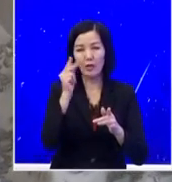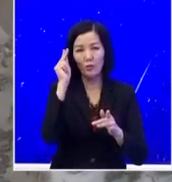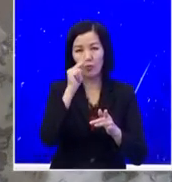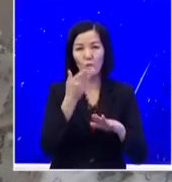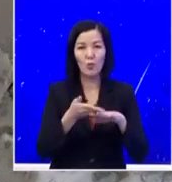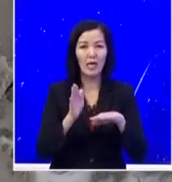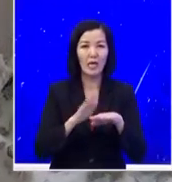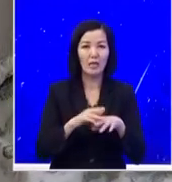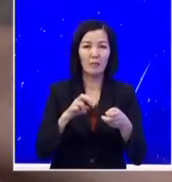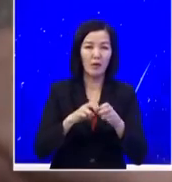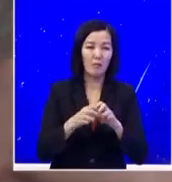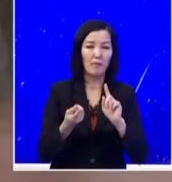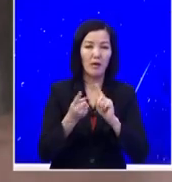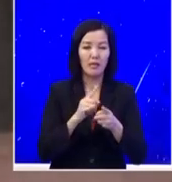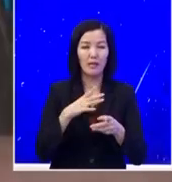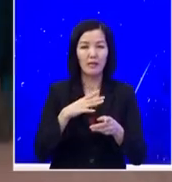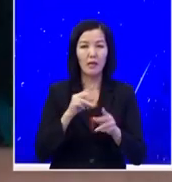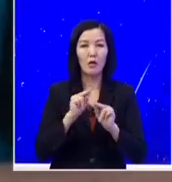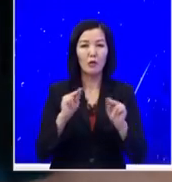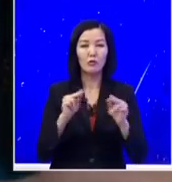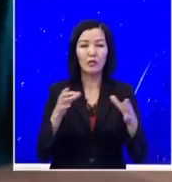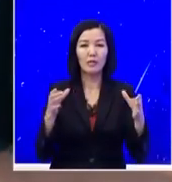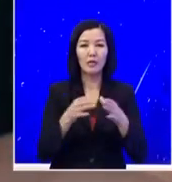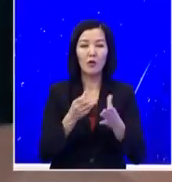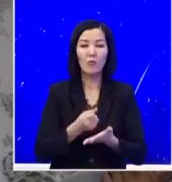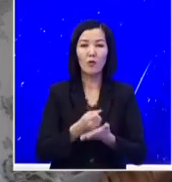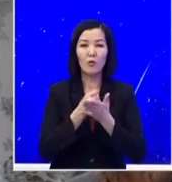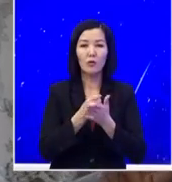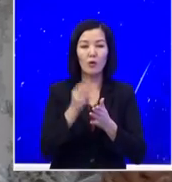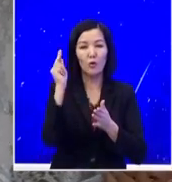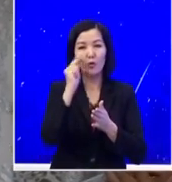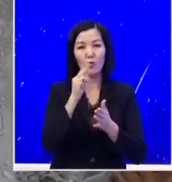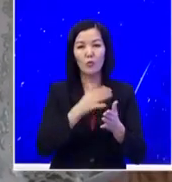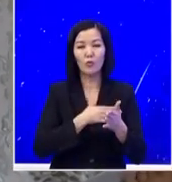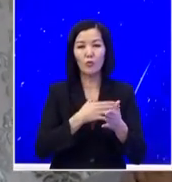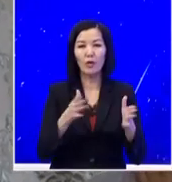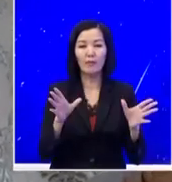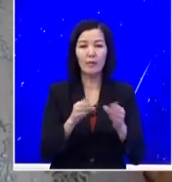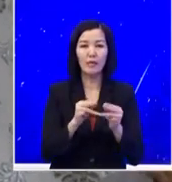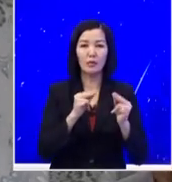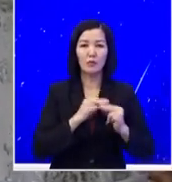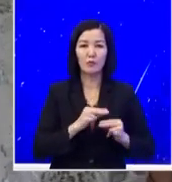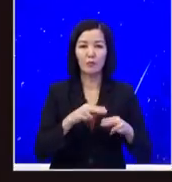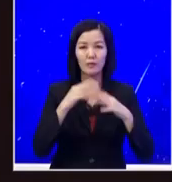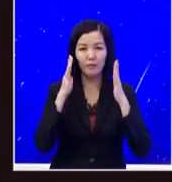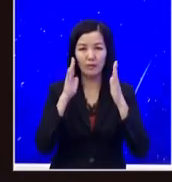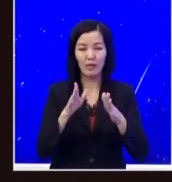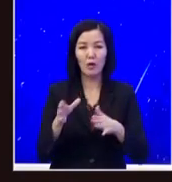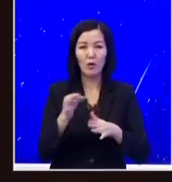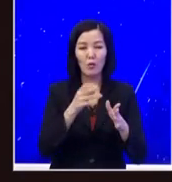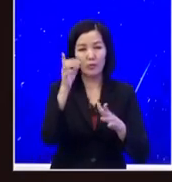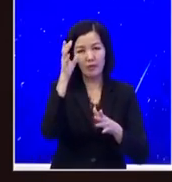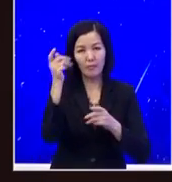оңайға соқпағаны анық. Ақмаралдың ұстаздар қауымына қолдау білдіріп, оқытудағы бірлескен жұмысы елеусіз қалмады. Облыстық